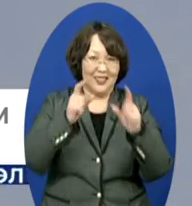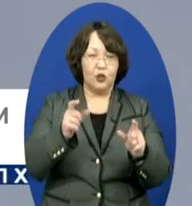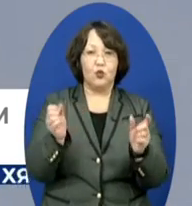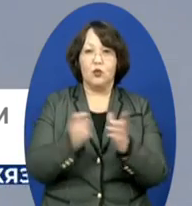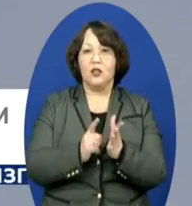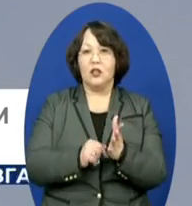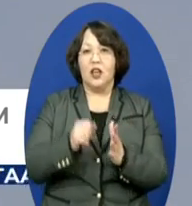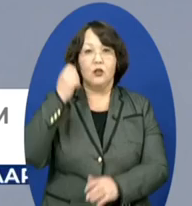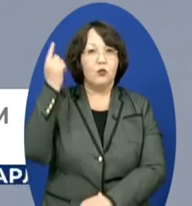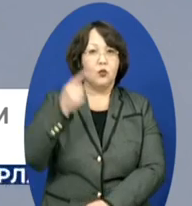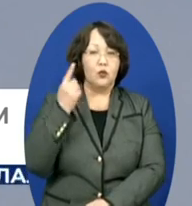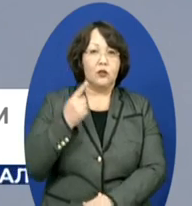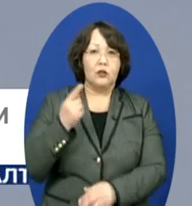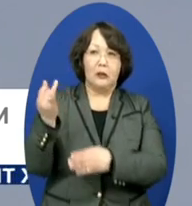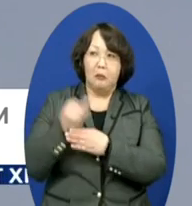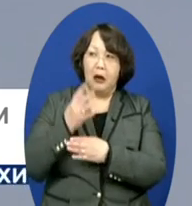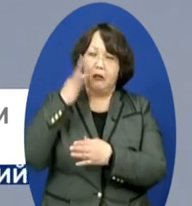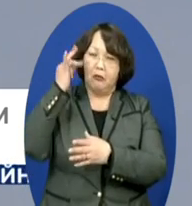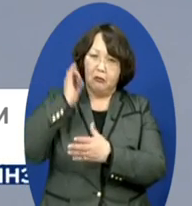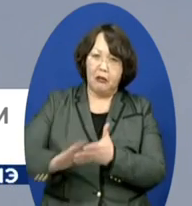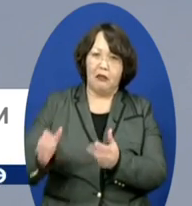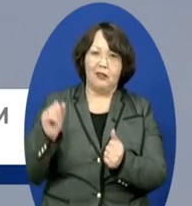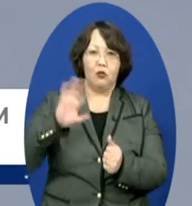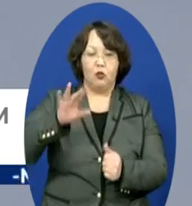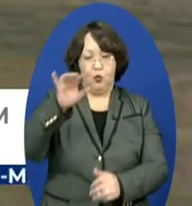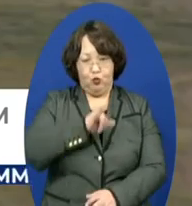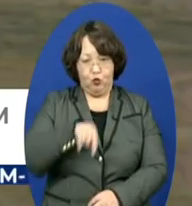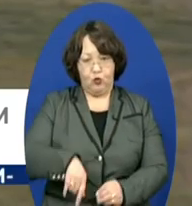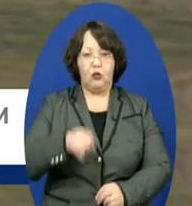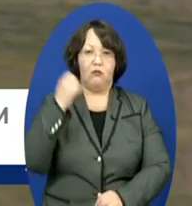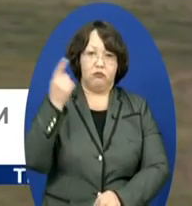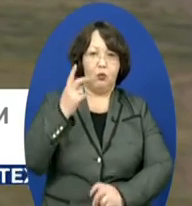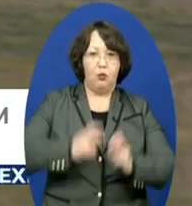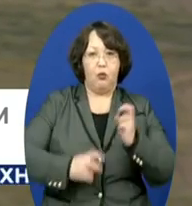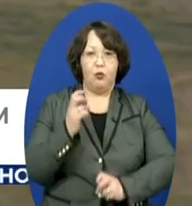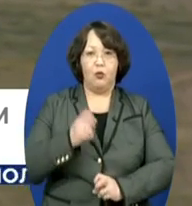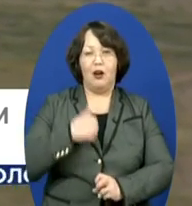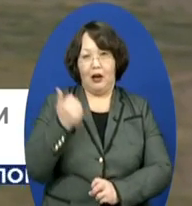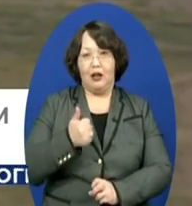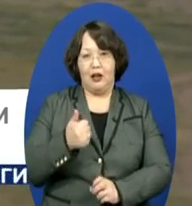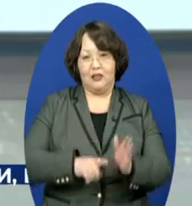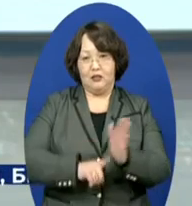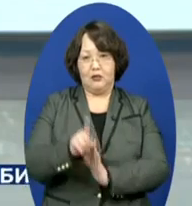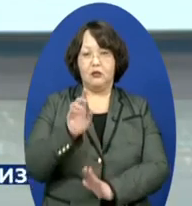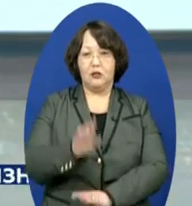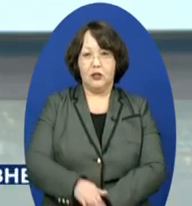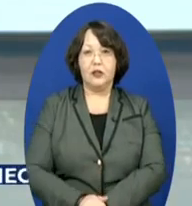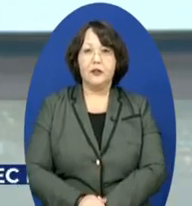эрчим хүчний импортын хараат байдлаас гарч дотоодын хэрэгцээгээ бүрэн хангахаас эхэлнэ.